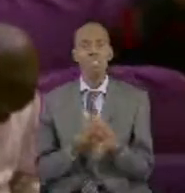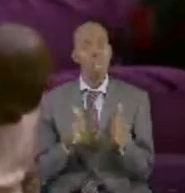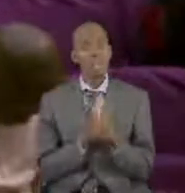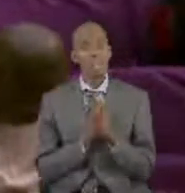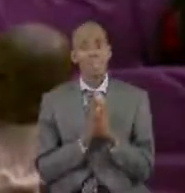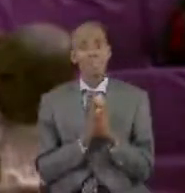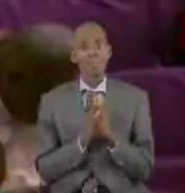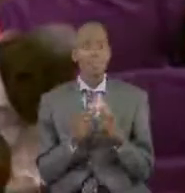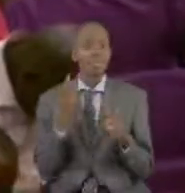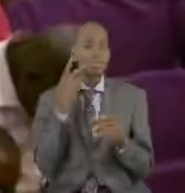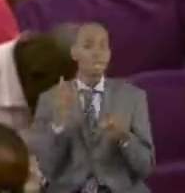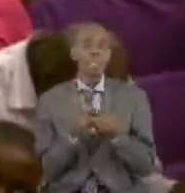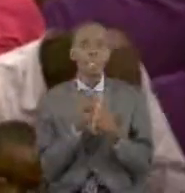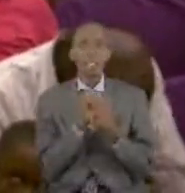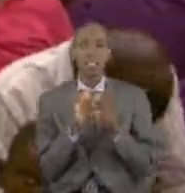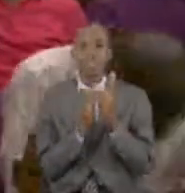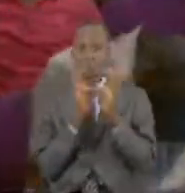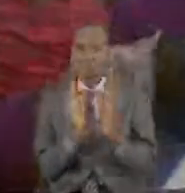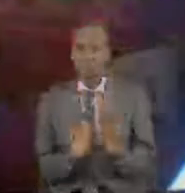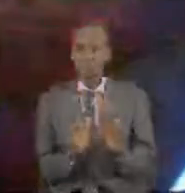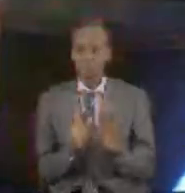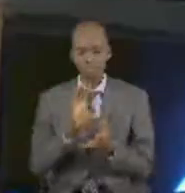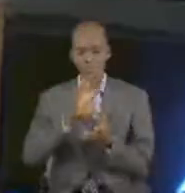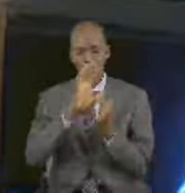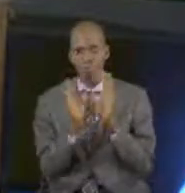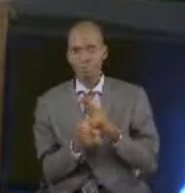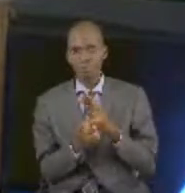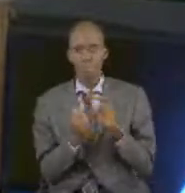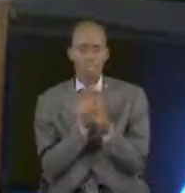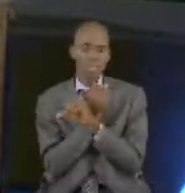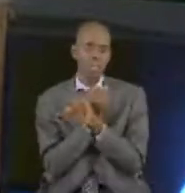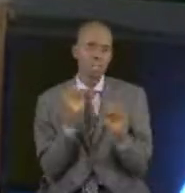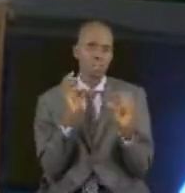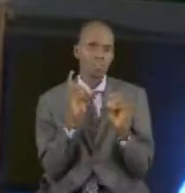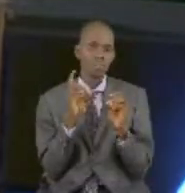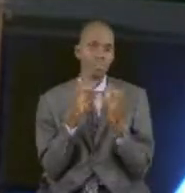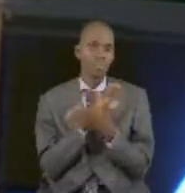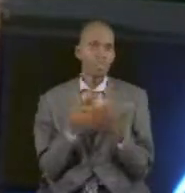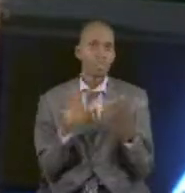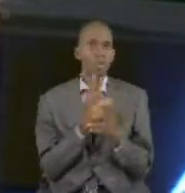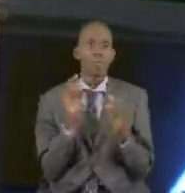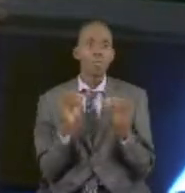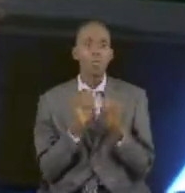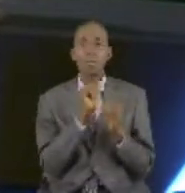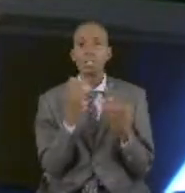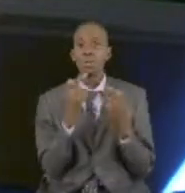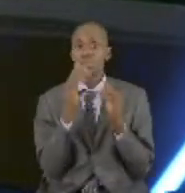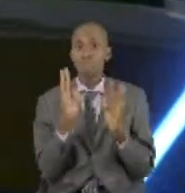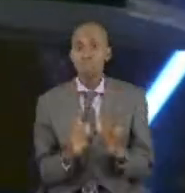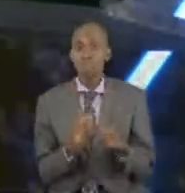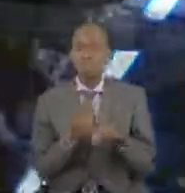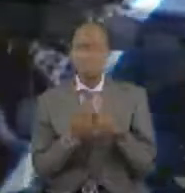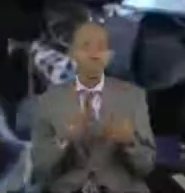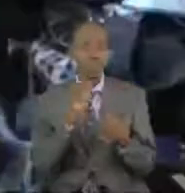attaques de chrétiens convertis l'avait plus n'étant plus un péché mais